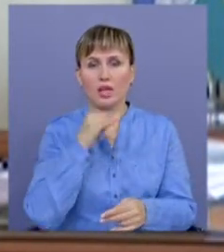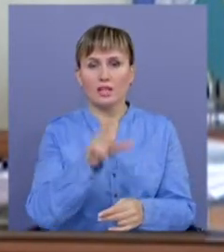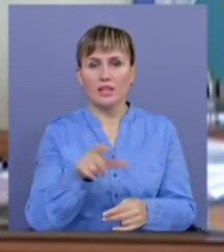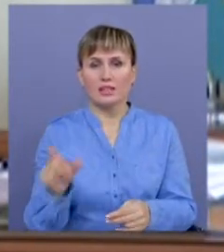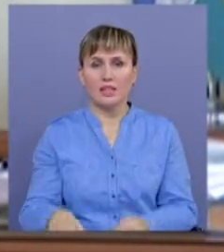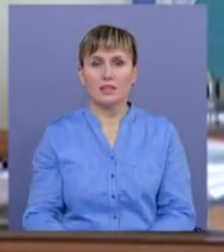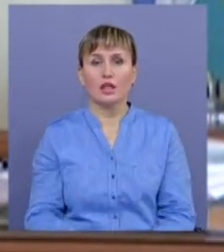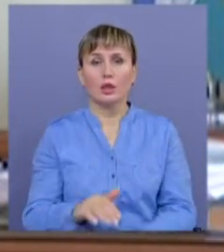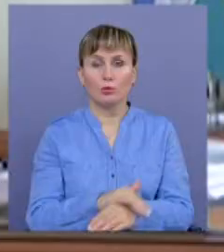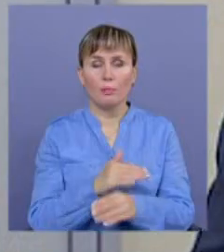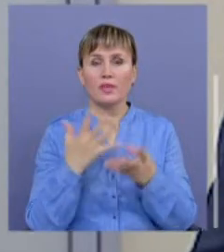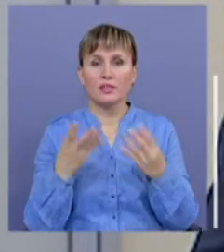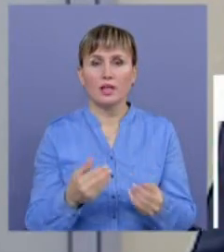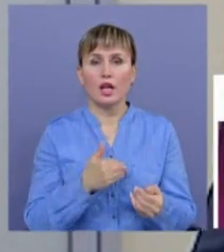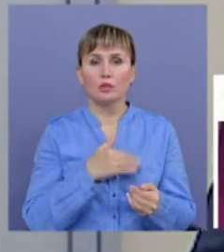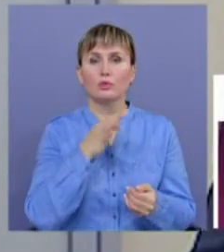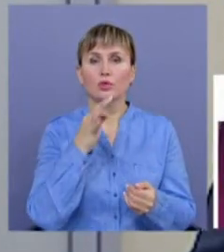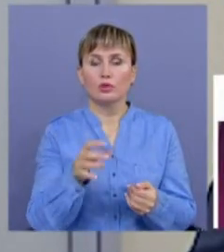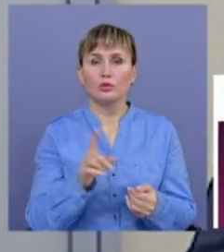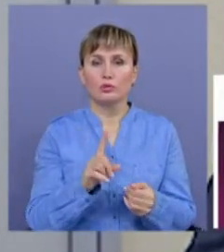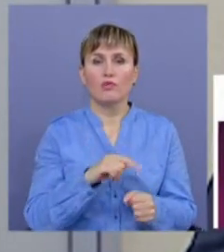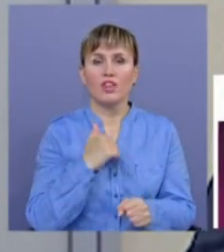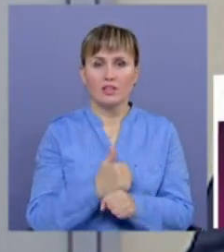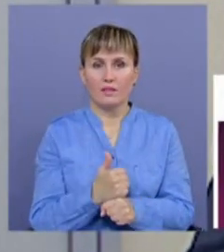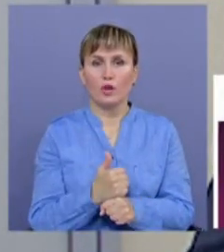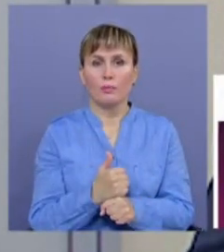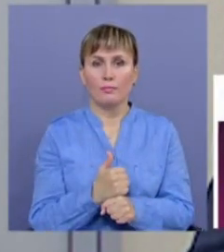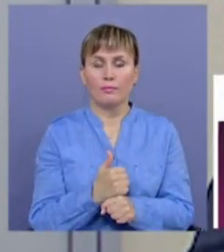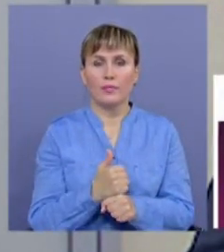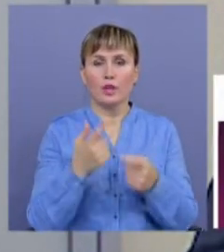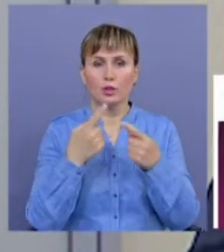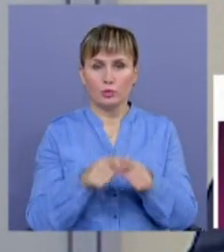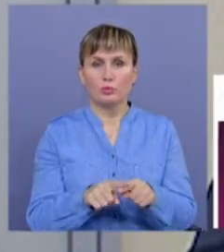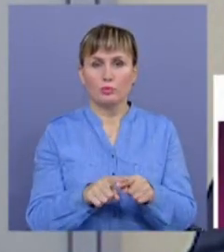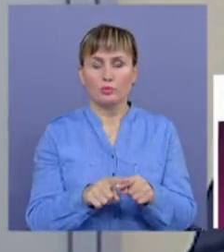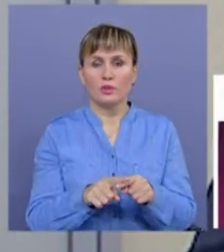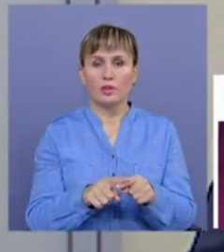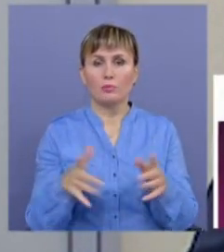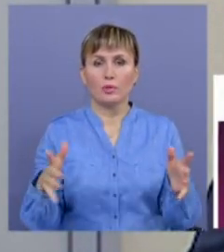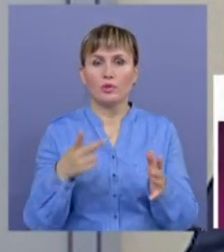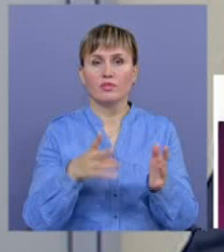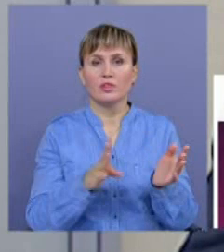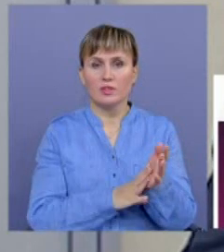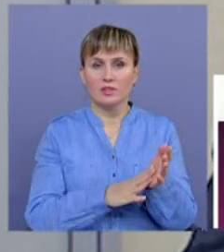Ну, добрый день. В первую очередь хотел бы отметить, что в основном в структуре закупа больше